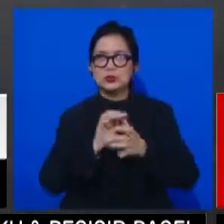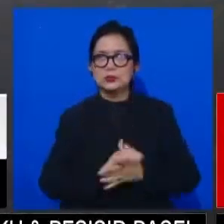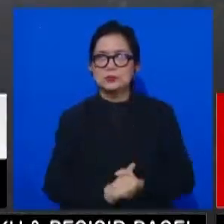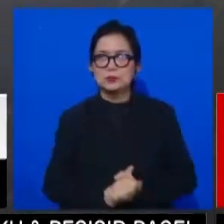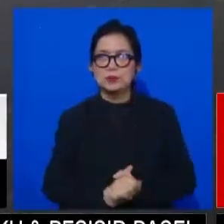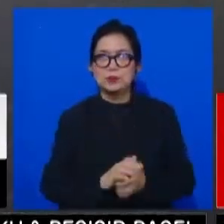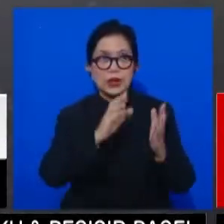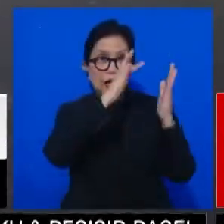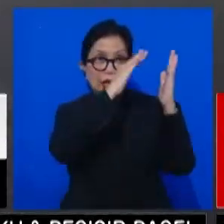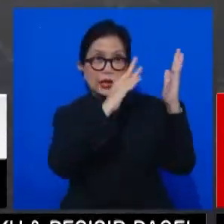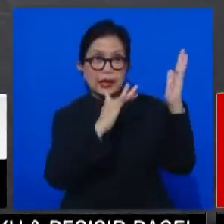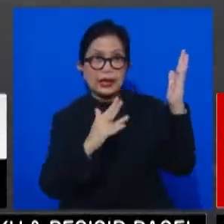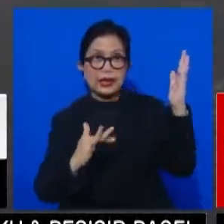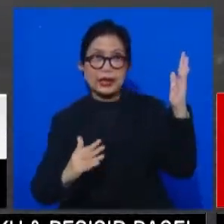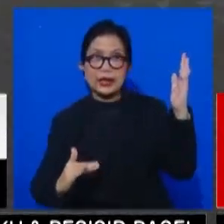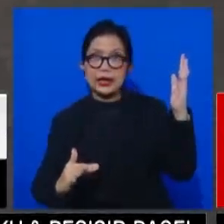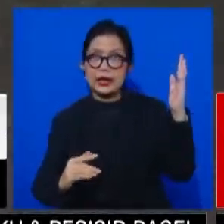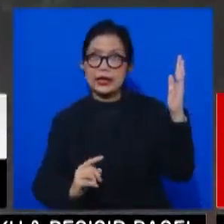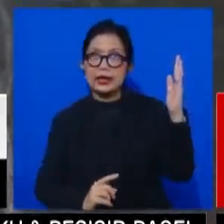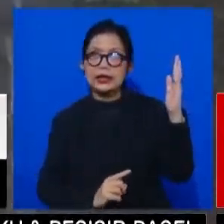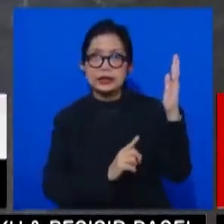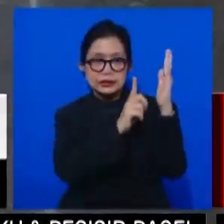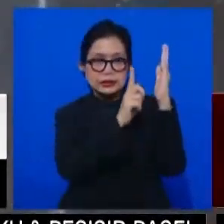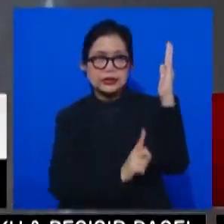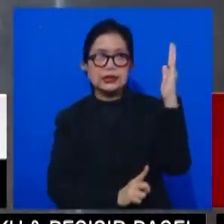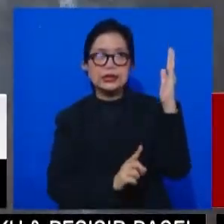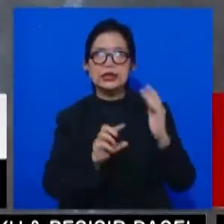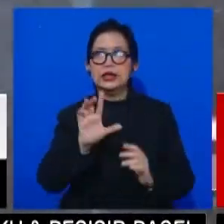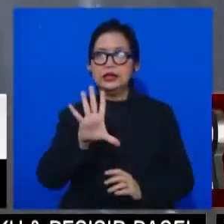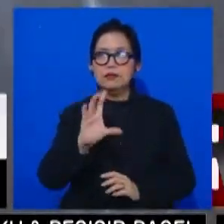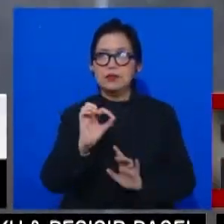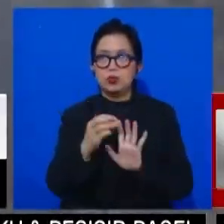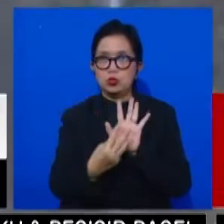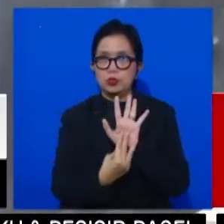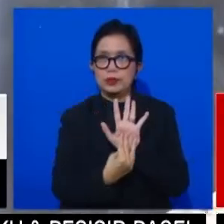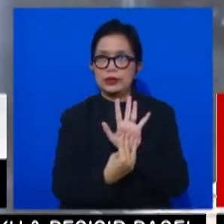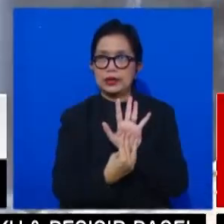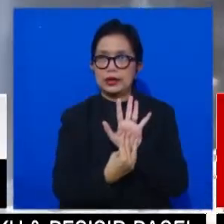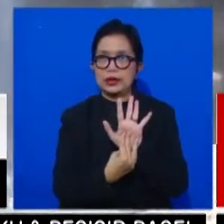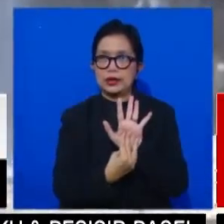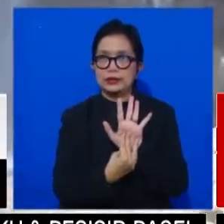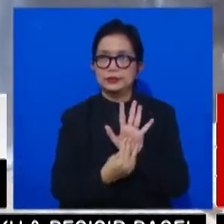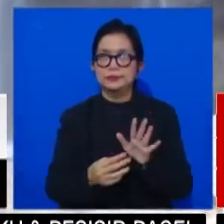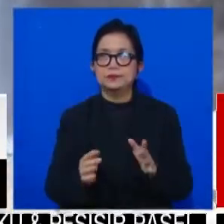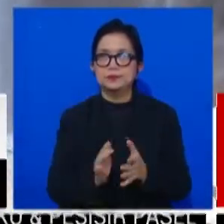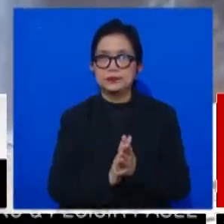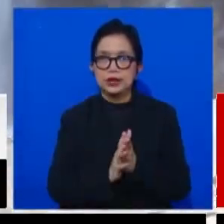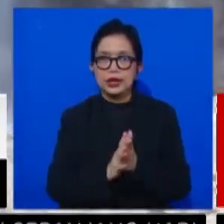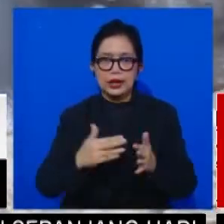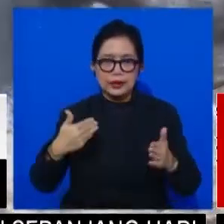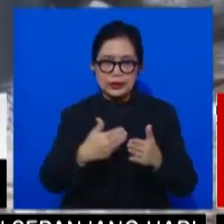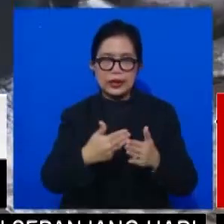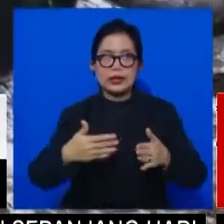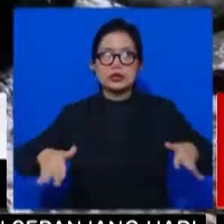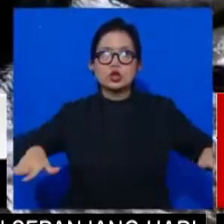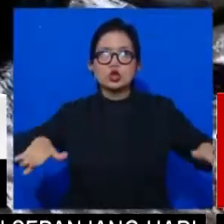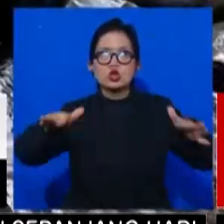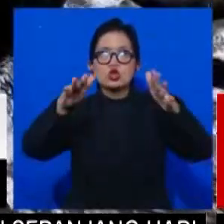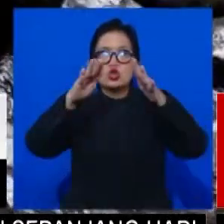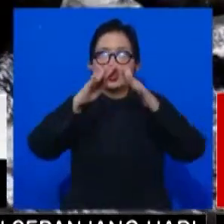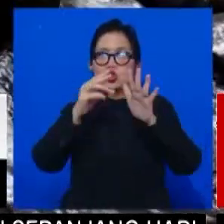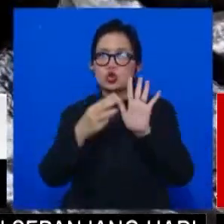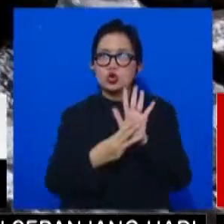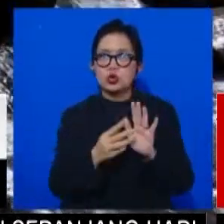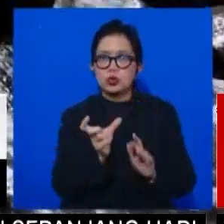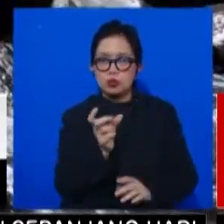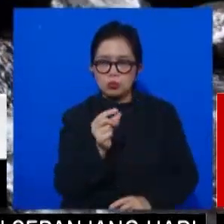Air terjun ini memiliki ketinggian sekitar 50 meter dengan aliran air yang jernih dari sumber mata air di Pegunungan Muria. Air yang mengalir melalui